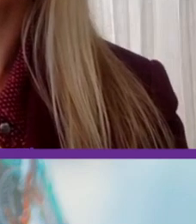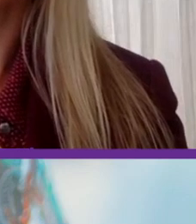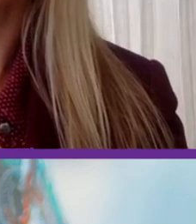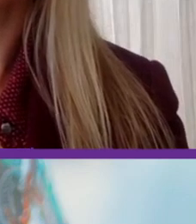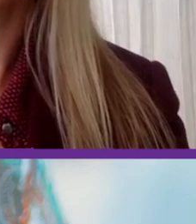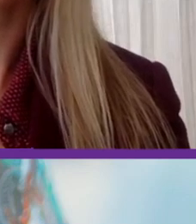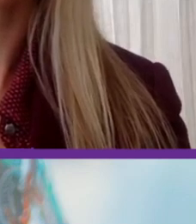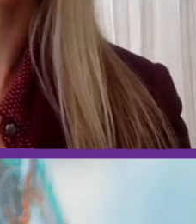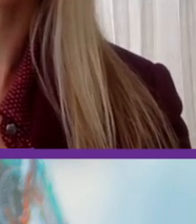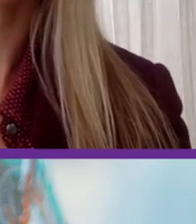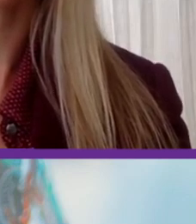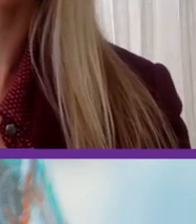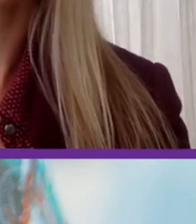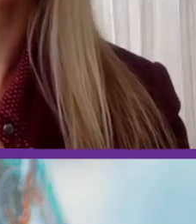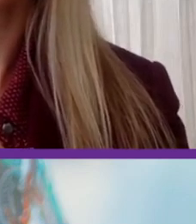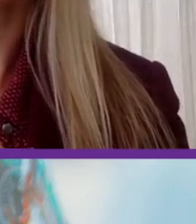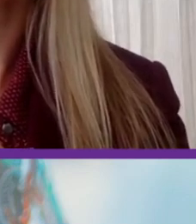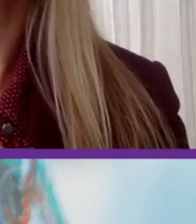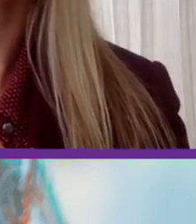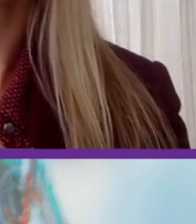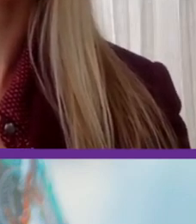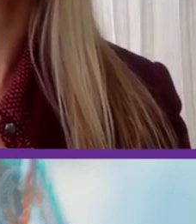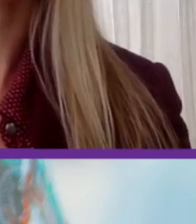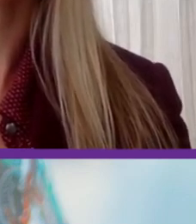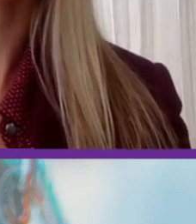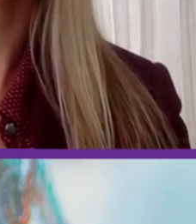nav bijis tāds konstants, ilgstošs